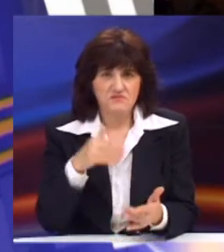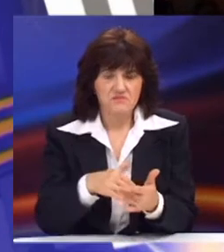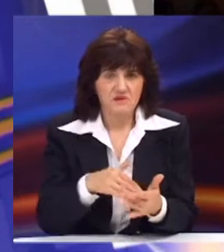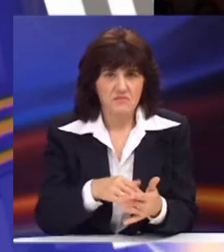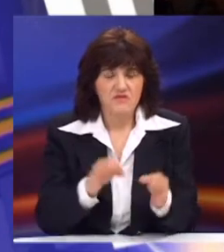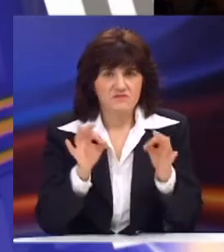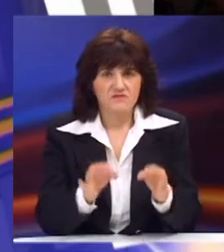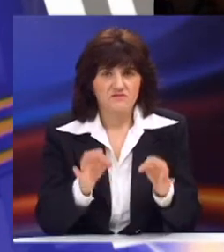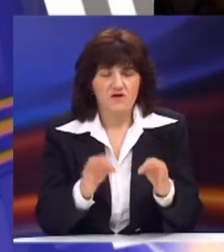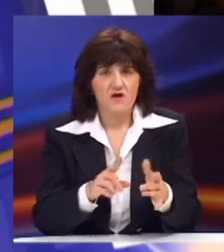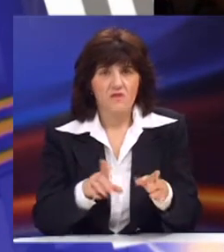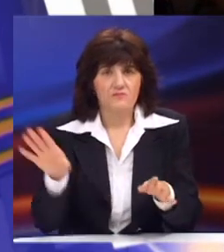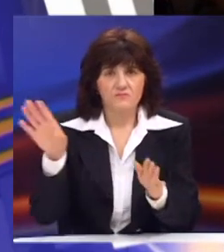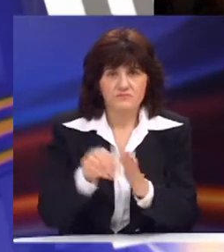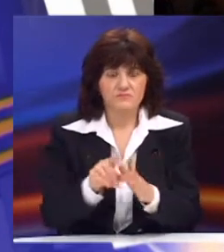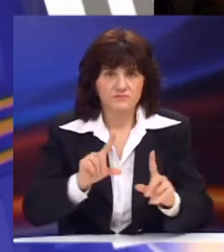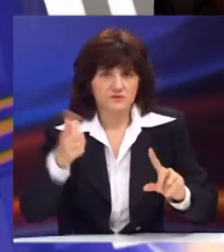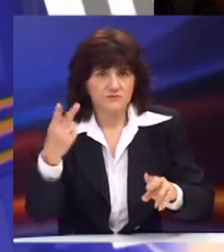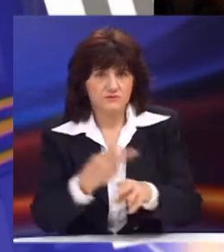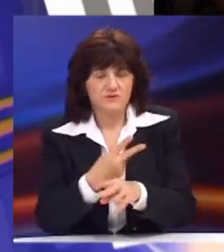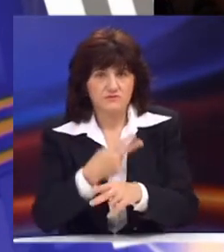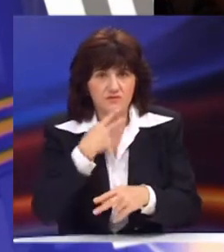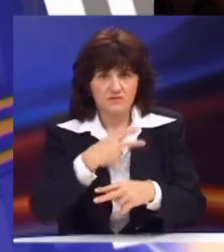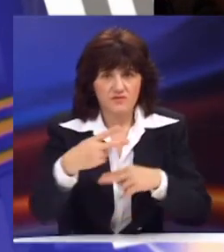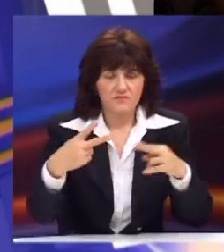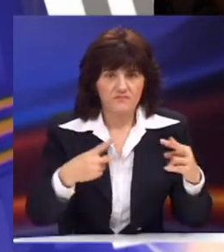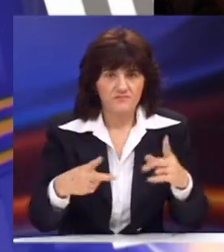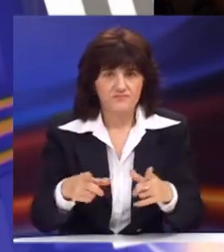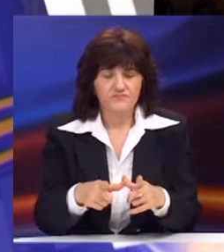mislim da bismo trebali svaki put da kopiramo